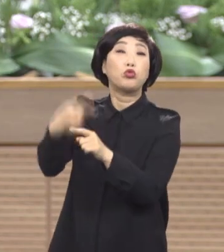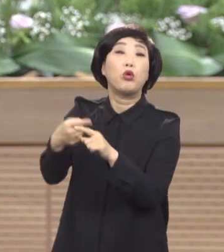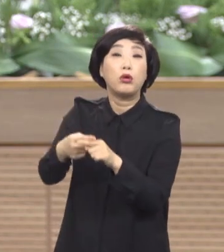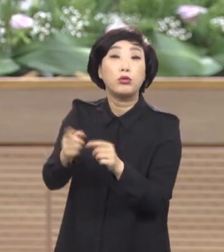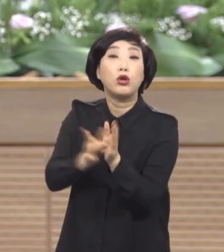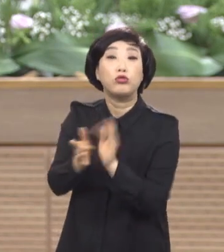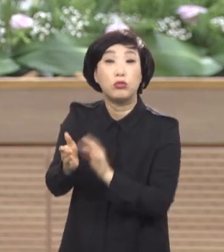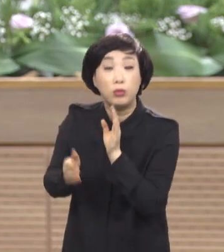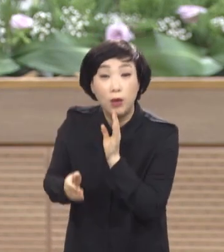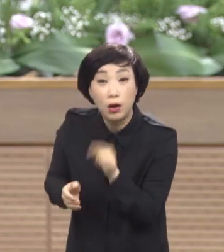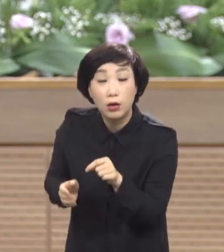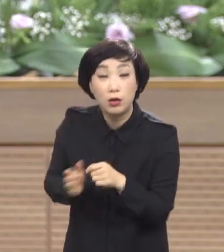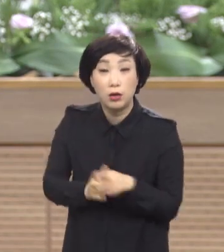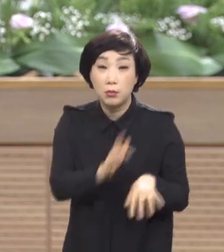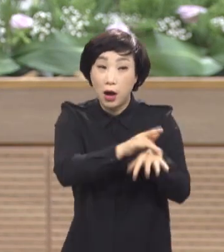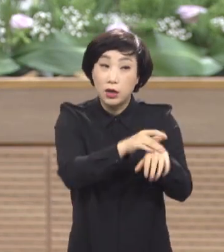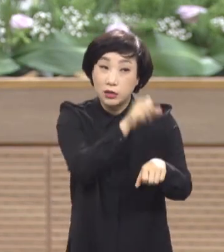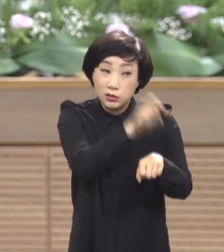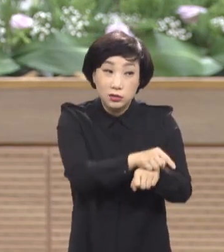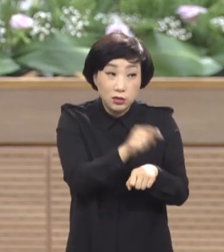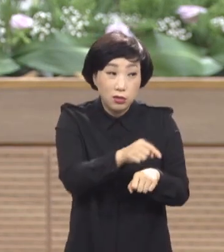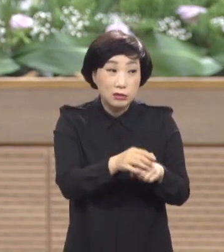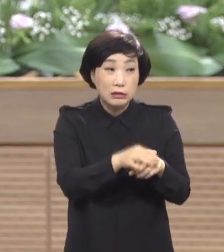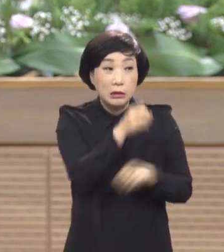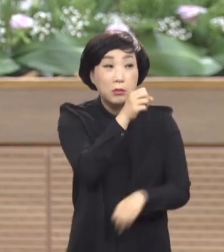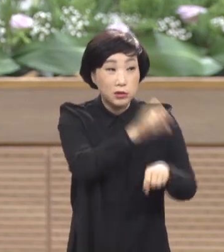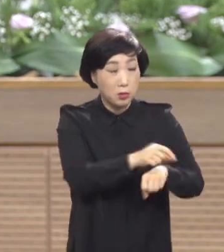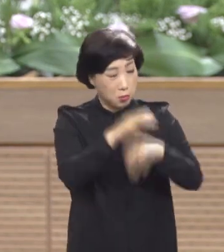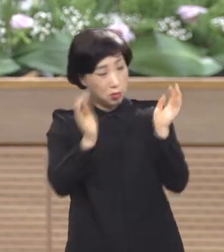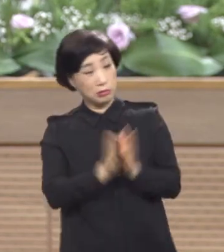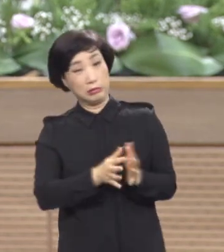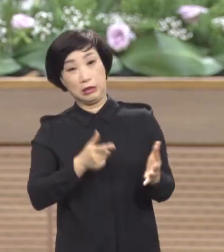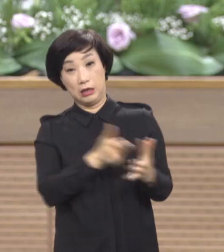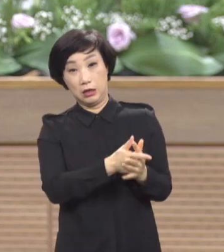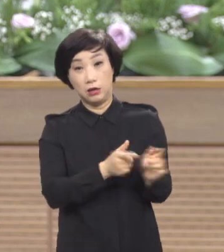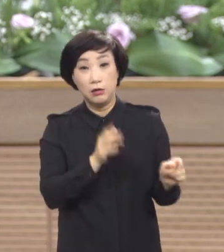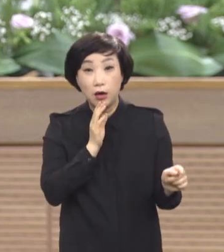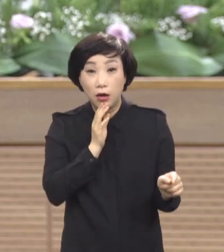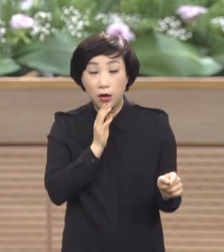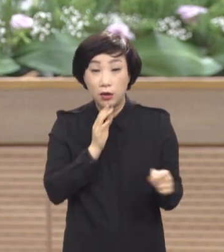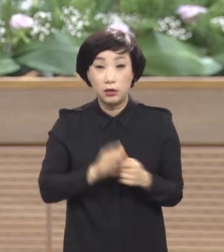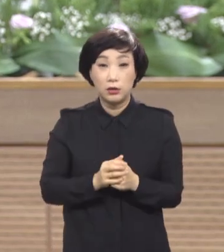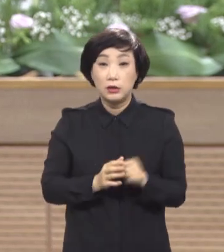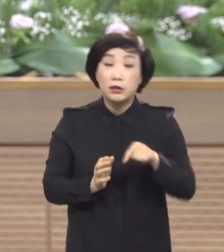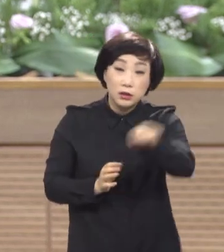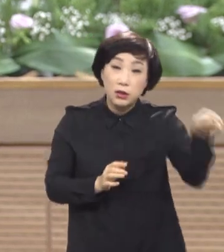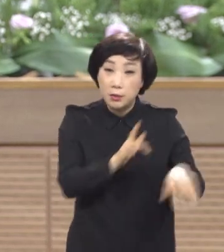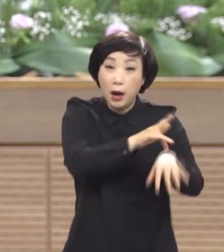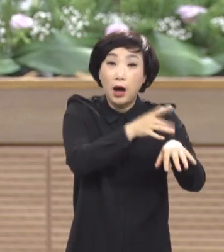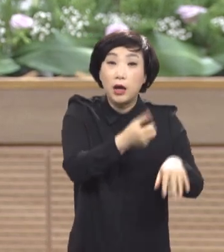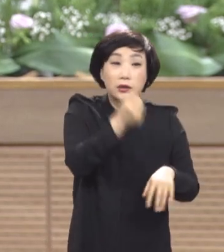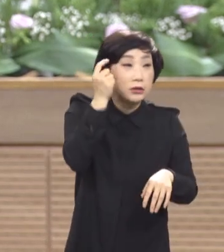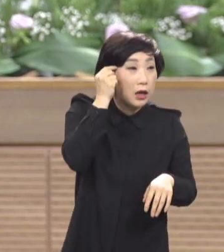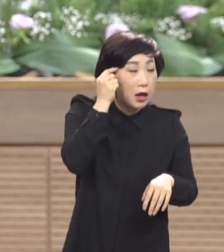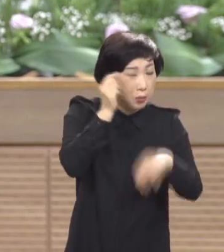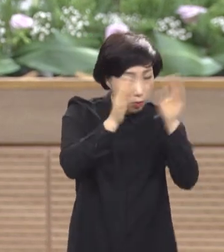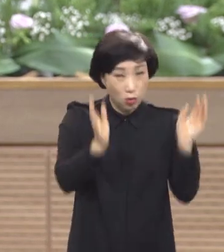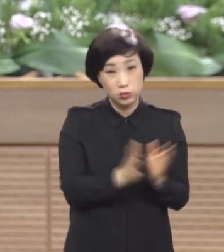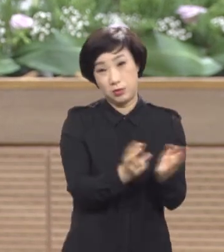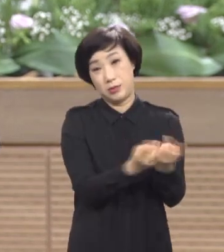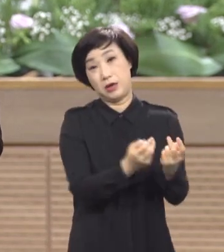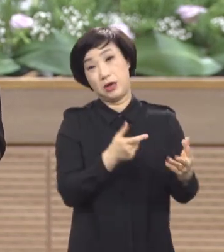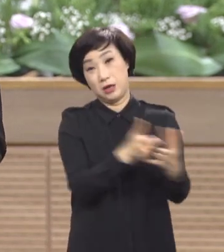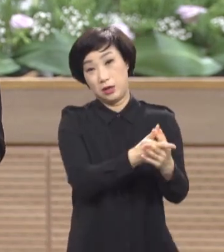마귀의 특성과 근성도 다 알아 그들이 가진 생각과 사고도 다 알아